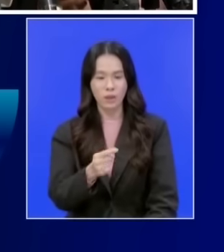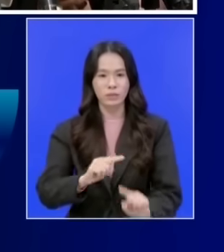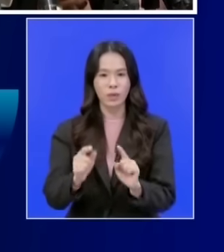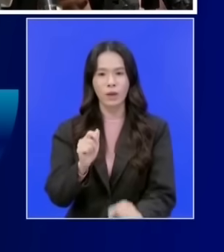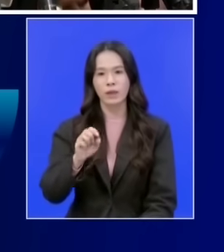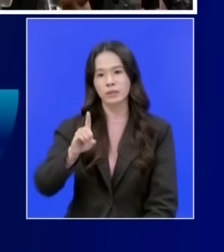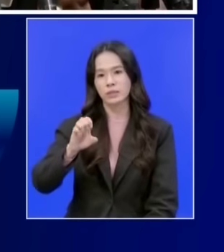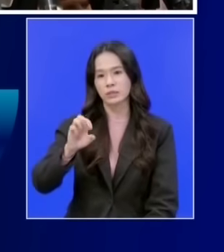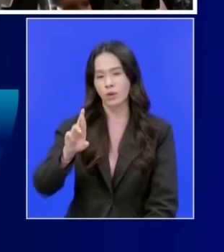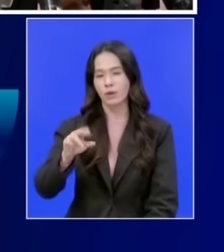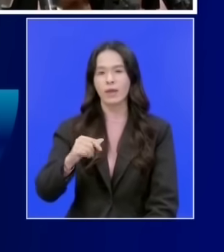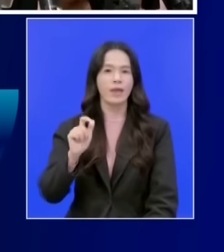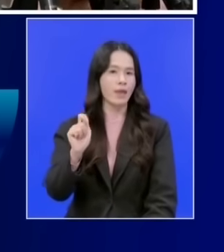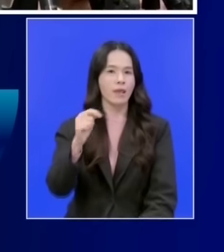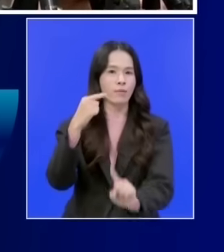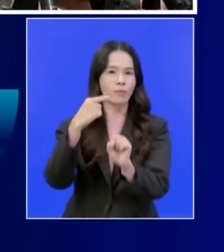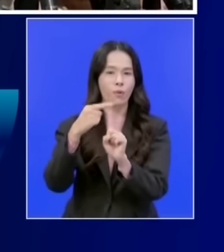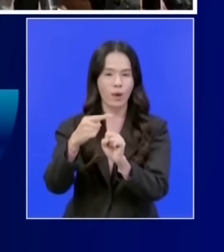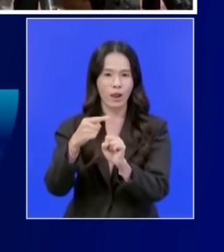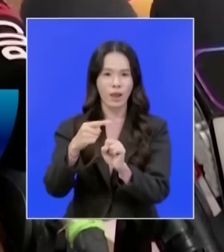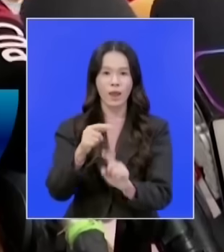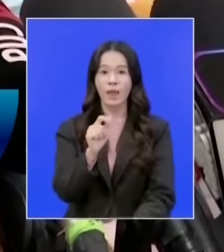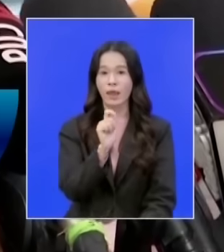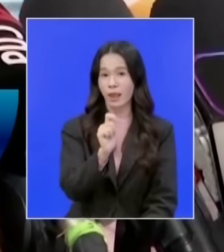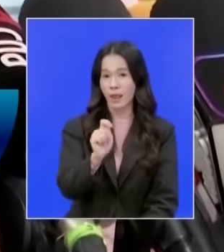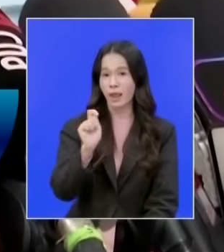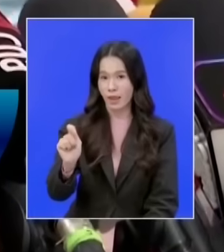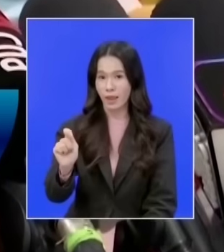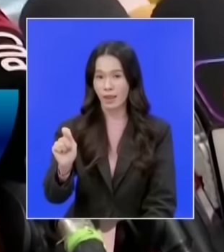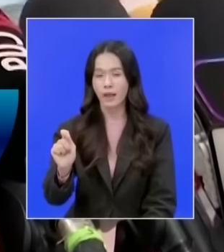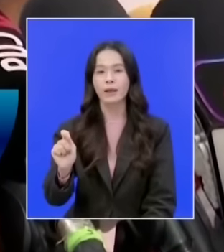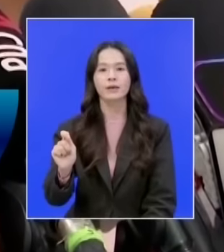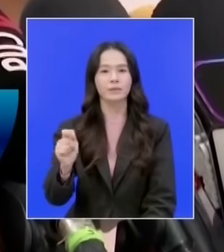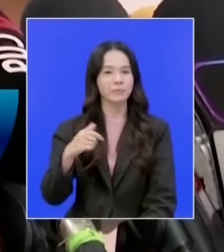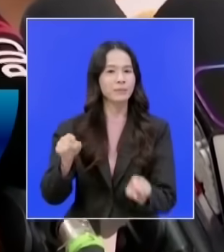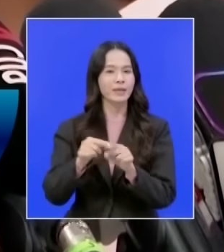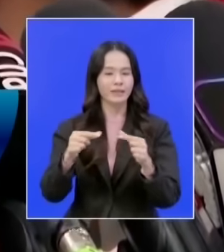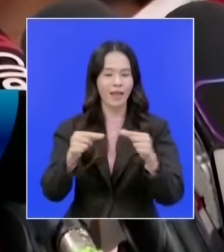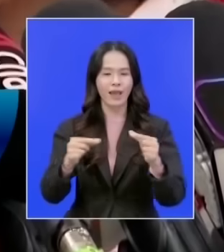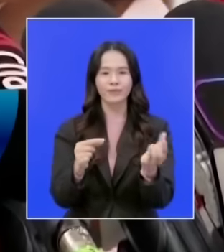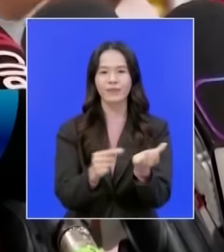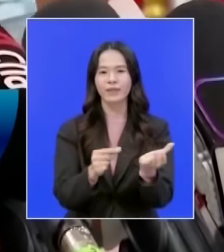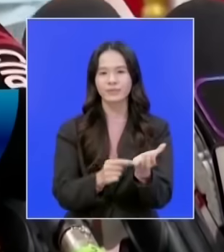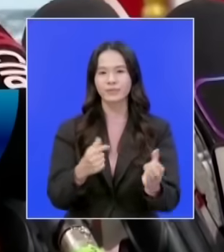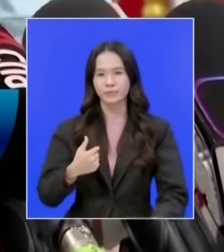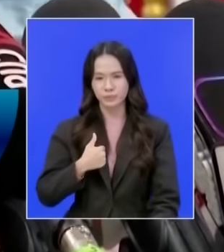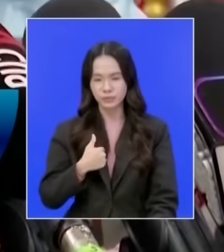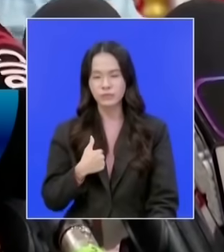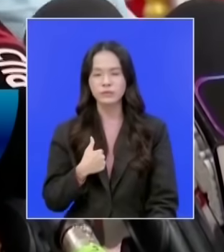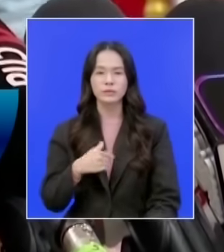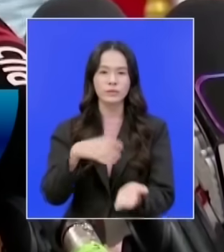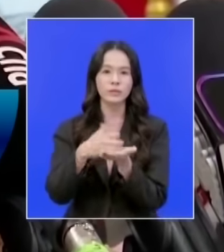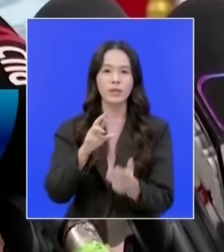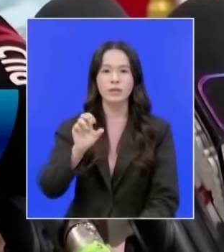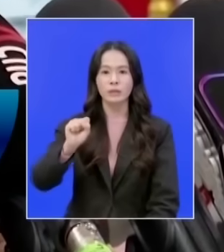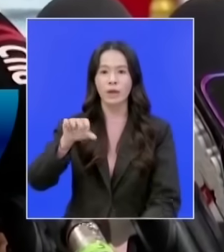รคุยทับเลย A บวก ดีไม่บอกว่าเป็น AAA ท่านผ่านไฟฉายเลย ครับท่านผู้ชมฮะแต่พูดถึงในสภาแน่นอน